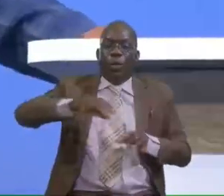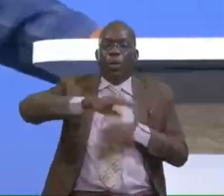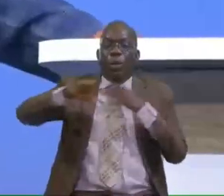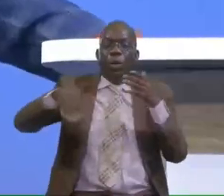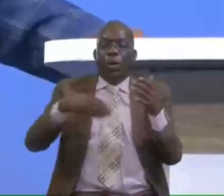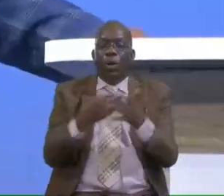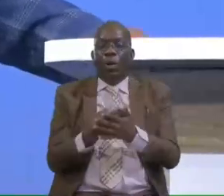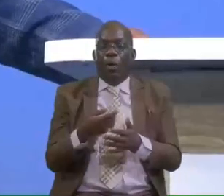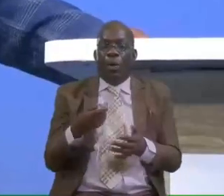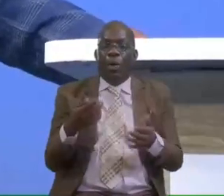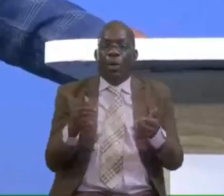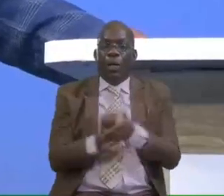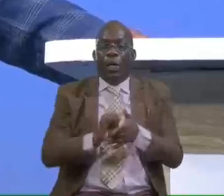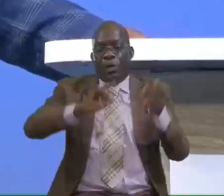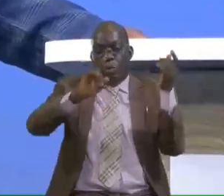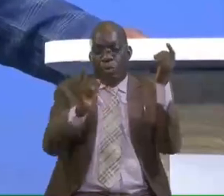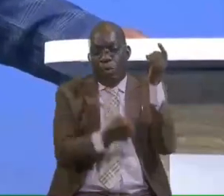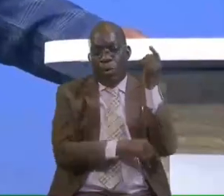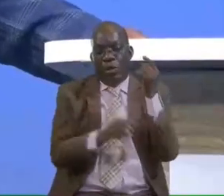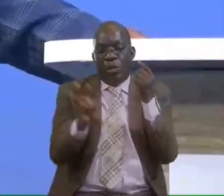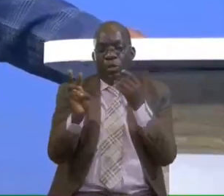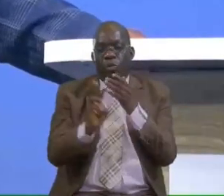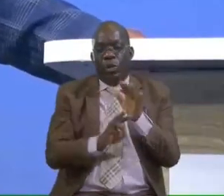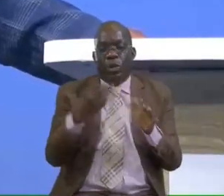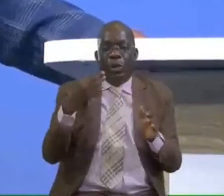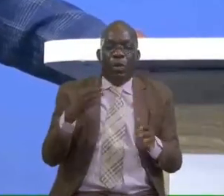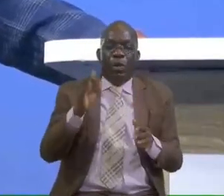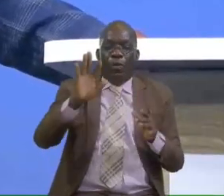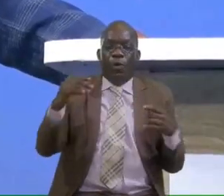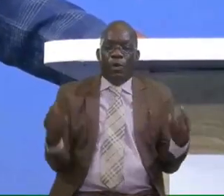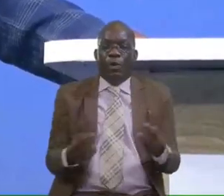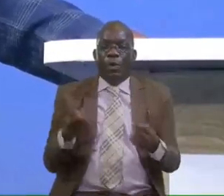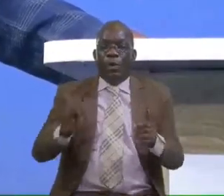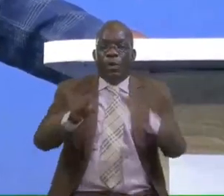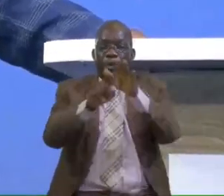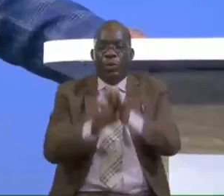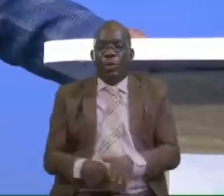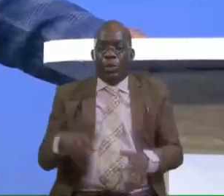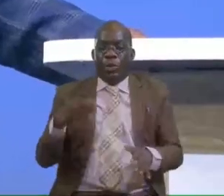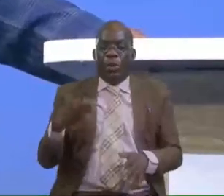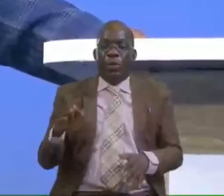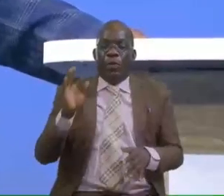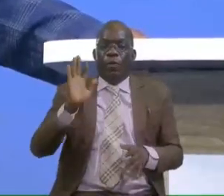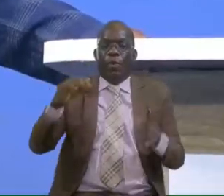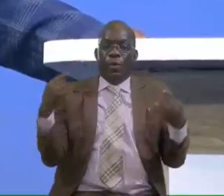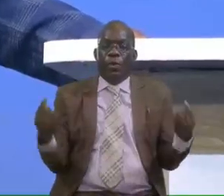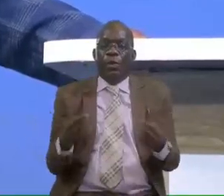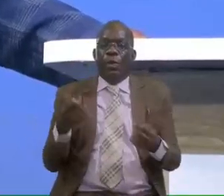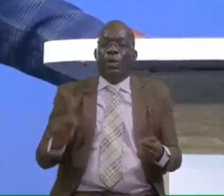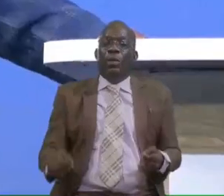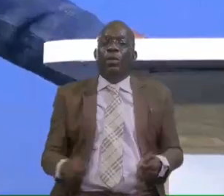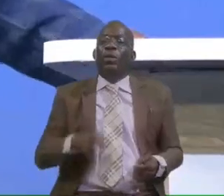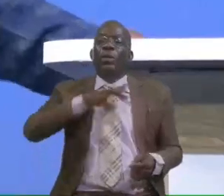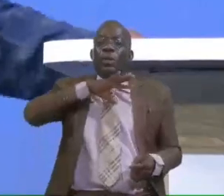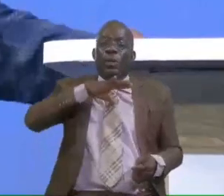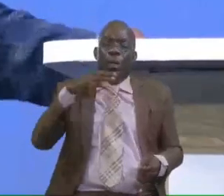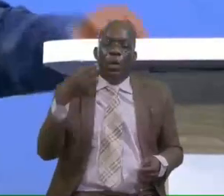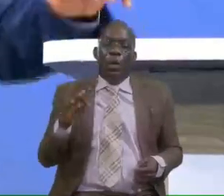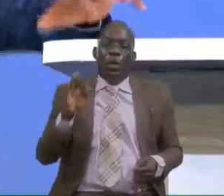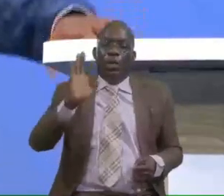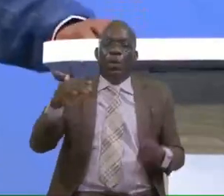le châtiment de tes péchés, la pression de tes péchés, la pollution de tes